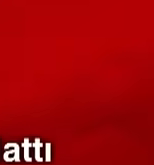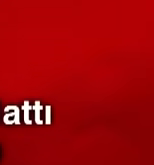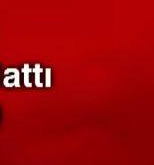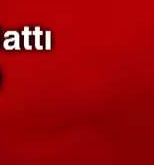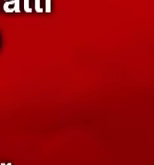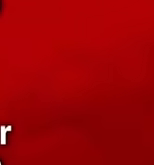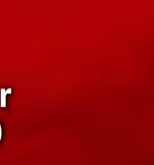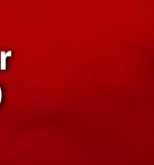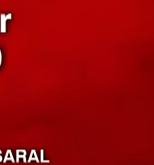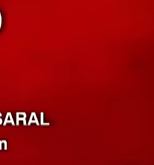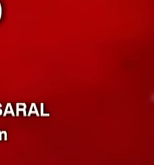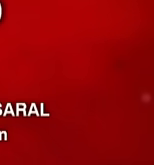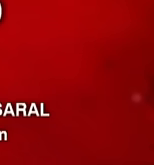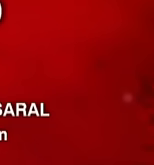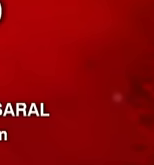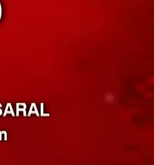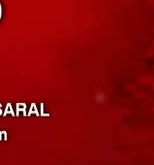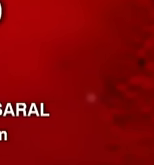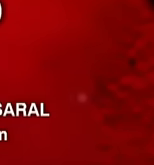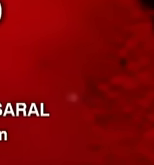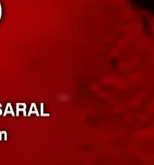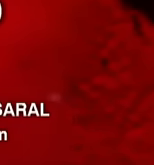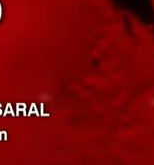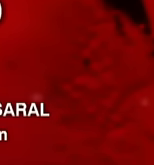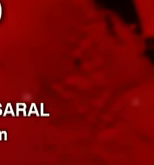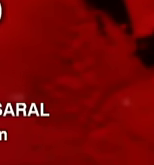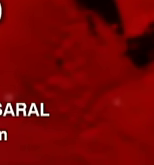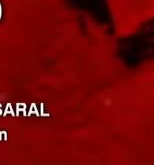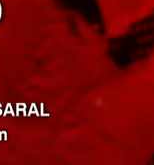için. Bir başkadır benim memleketim.